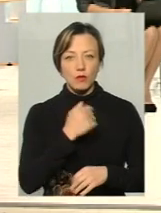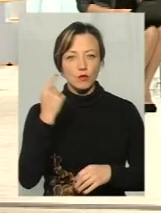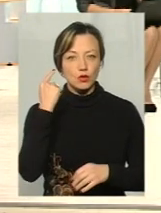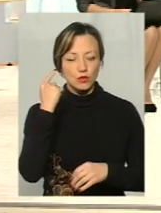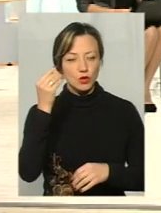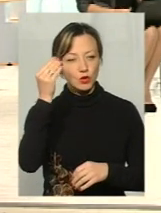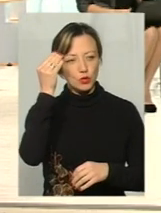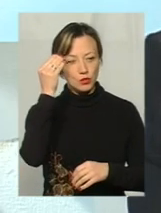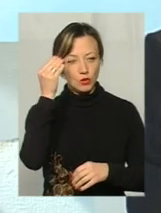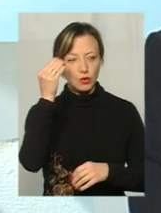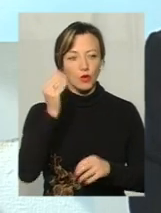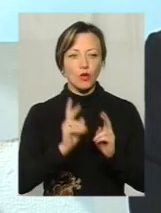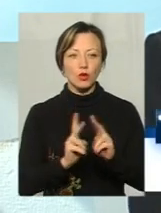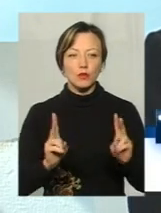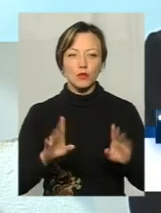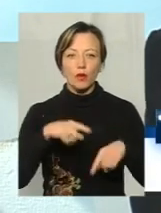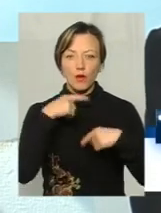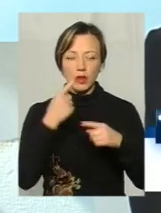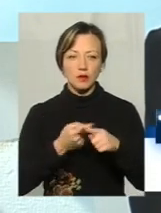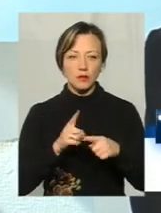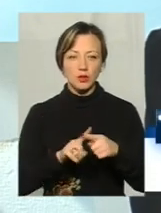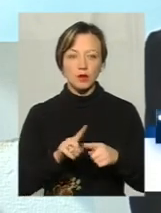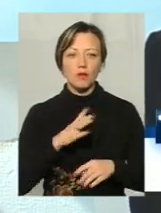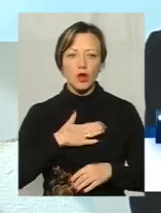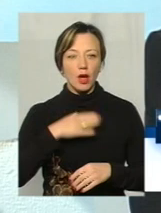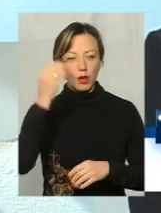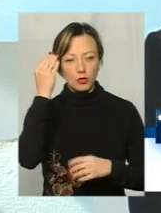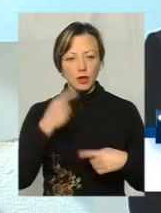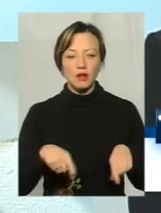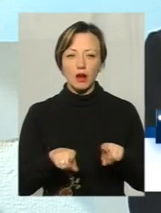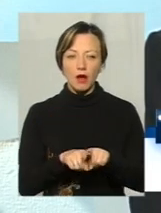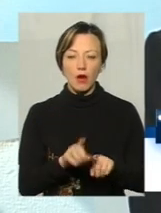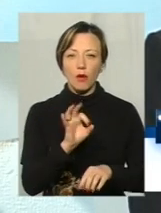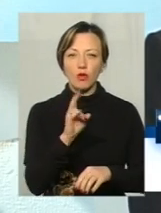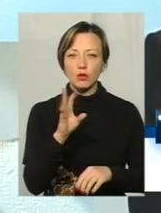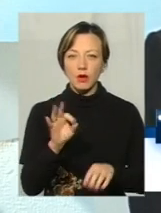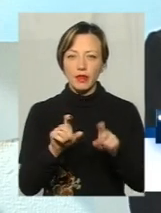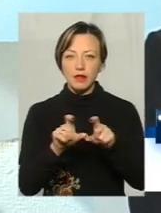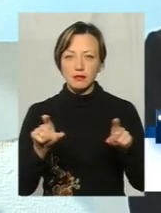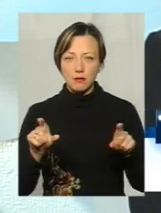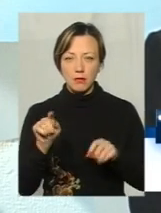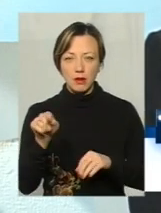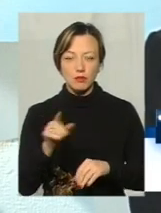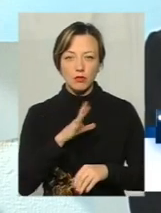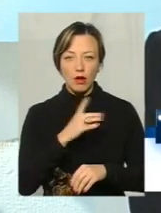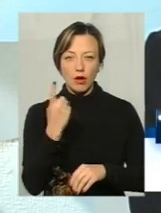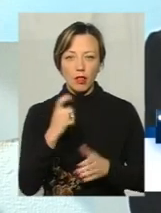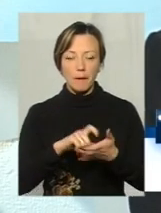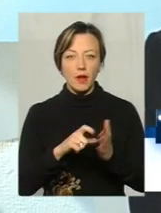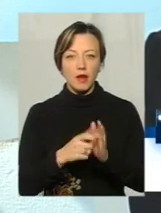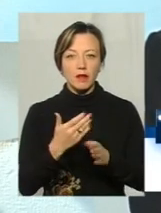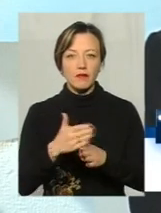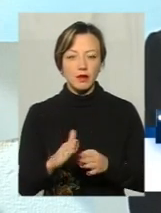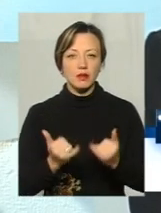думку, хто буде говорити за це. Але моя думка така, що в онкодиспансері була одна палата виділена